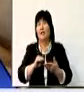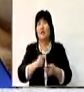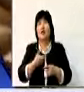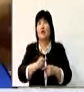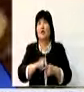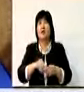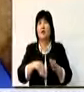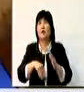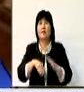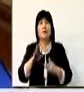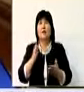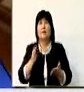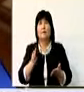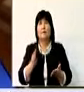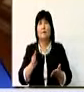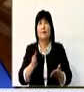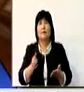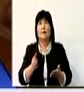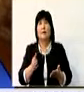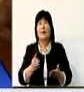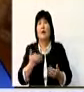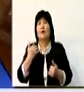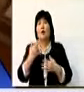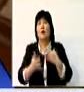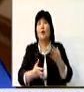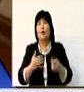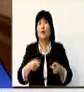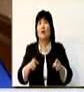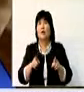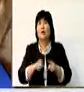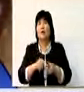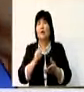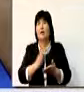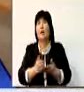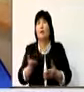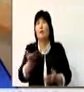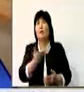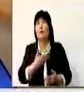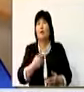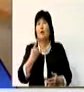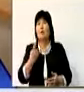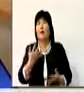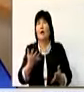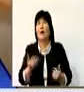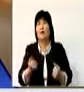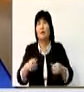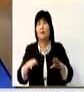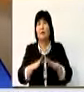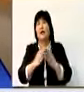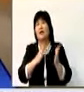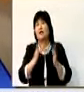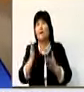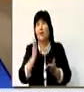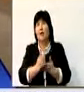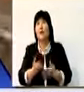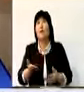биік әз дүниеде әз болған кітаптардан бірісі. Бұл біздің 100-ге жақын бізге шулай қолжазба кітаптар да бар.